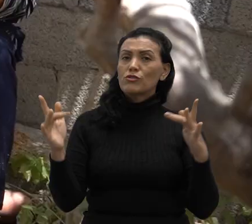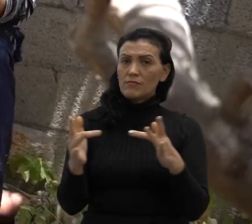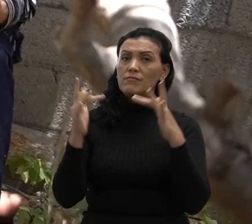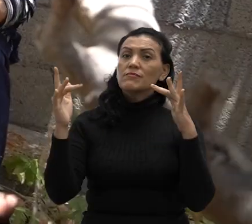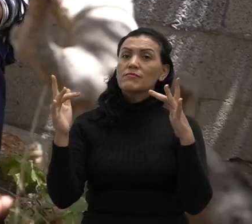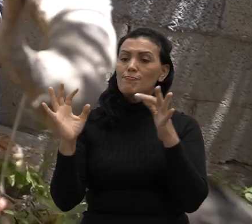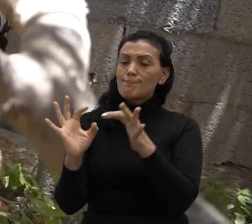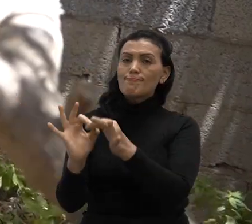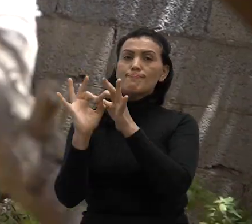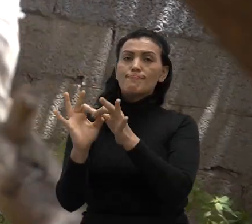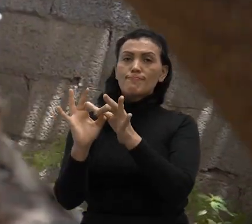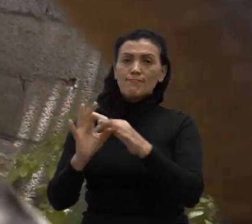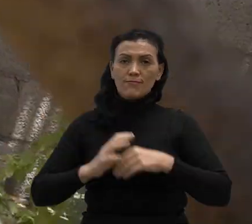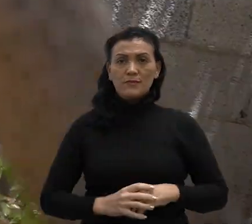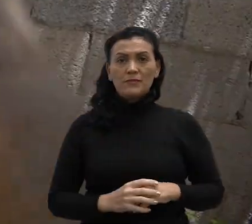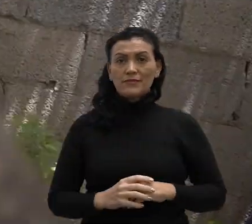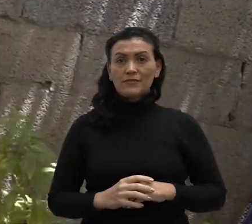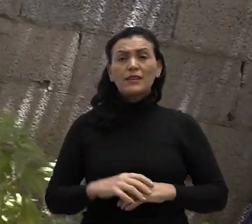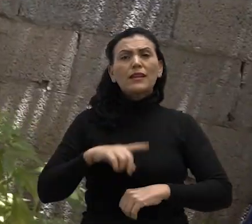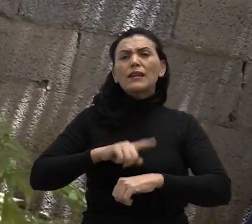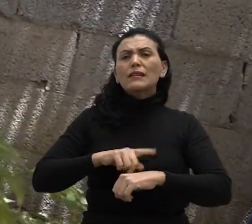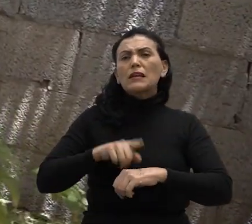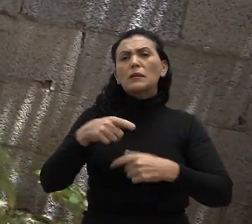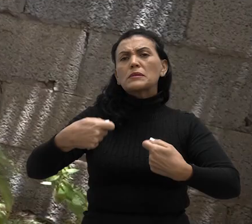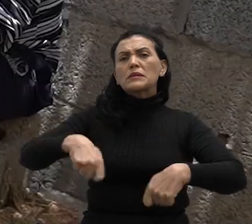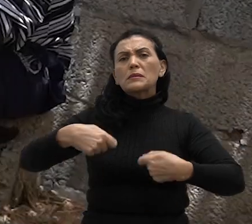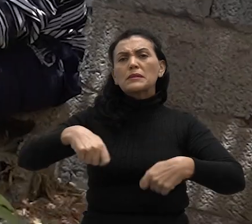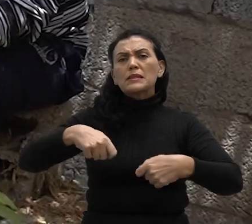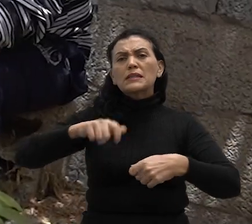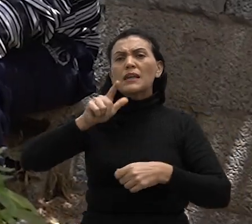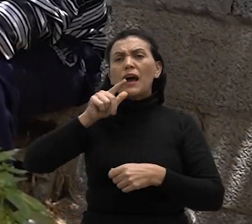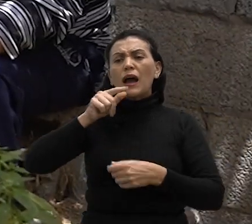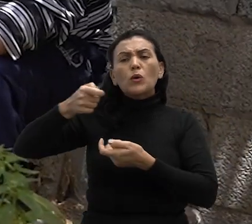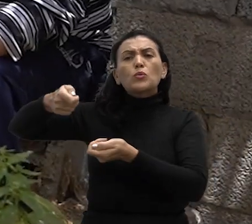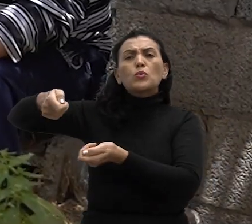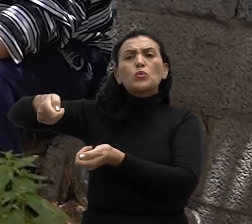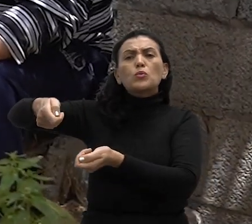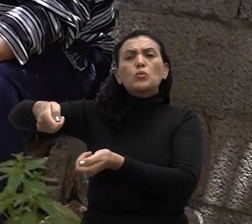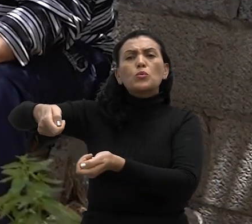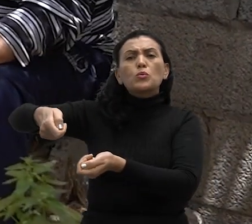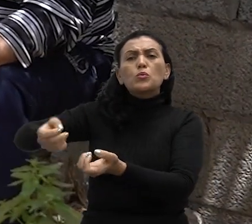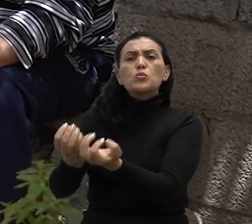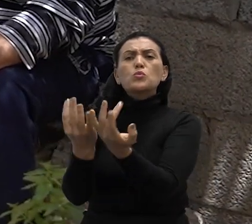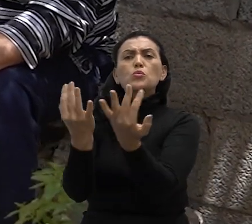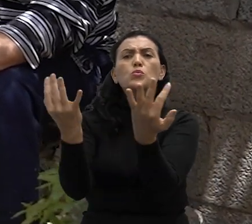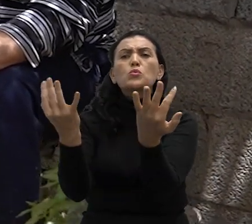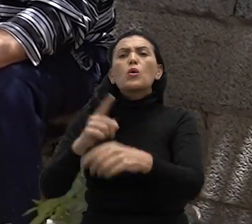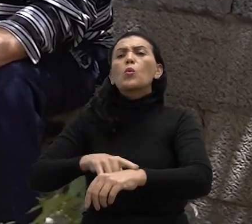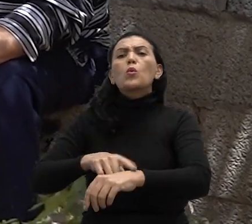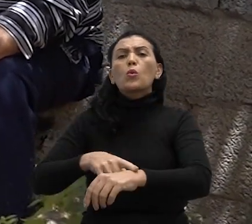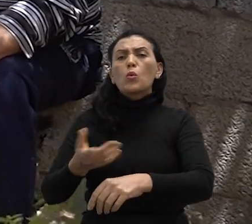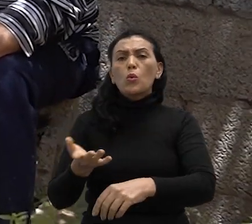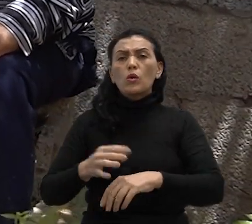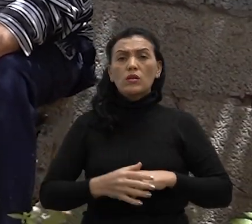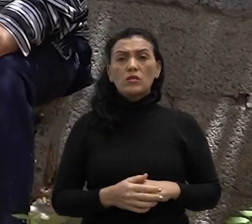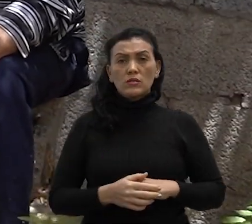بالقدس وفلسطين شجرة الزيتون. هل قلت له وقتش بدك تضلها كيكة؟ ايه؟ الزيتون الشجرة لو وقتش